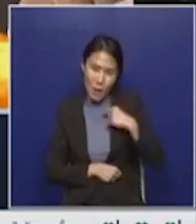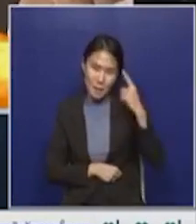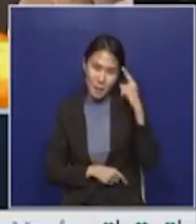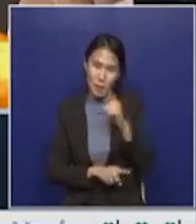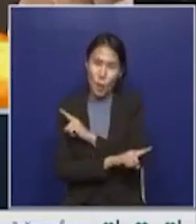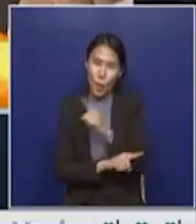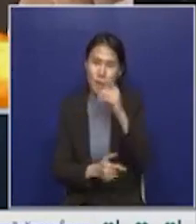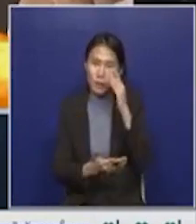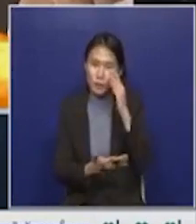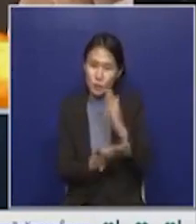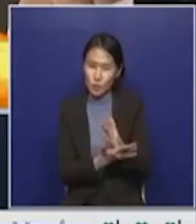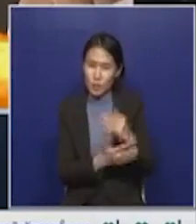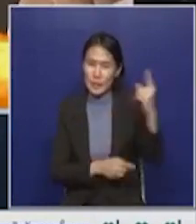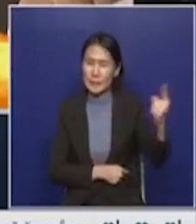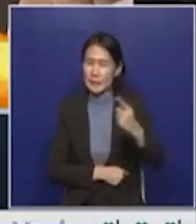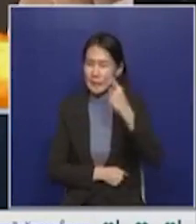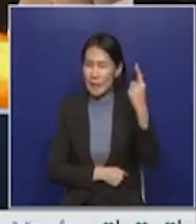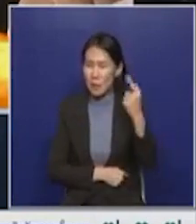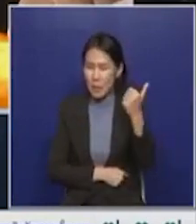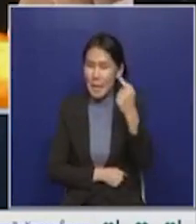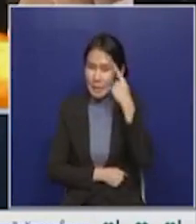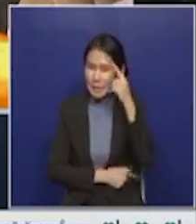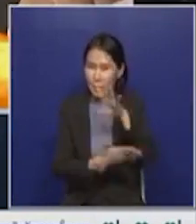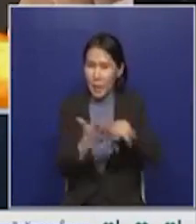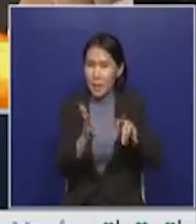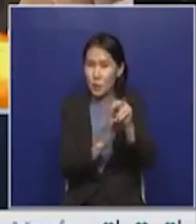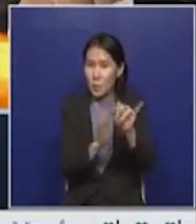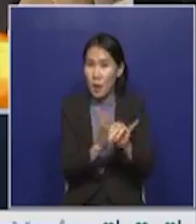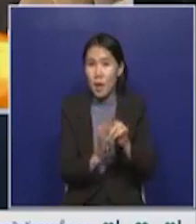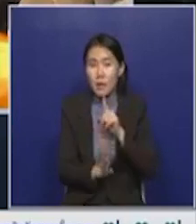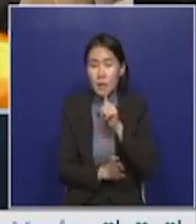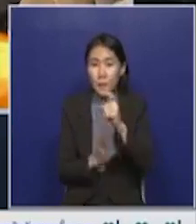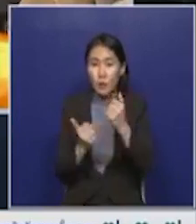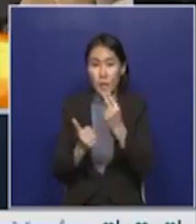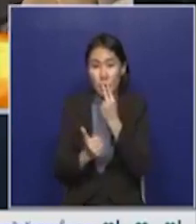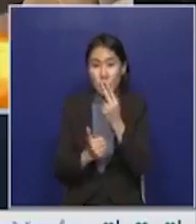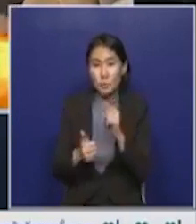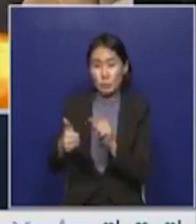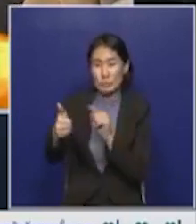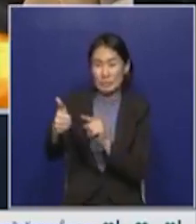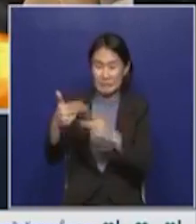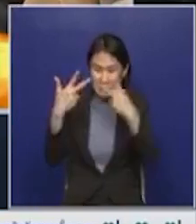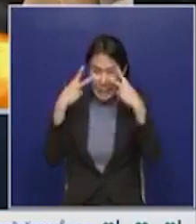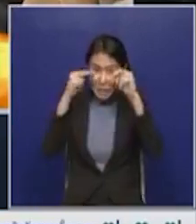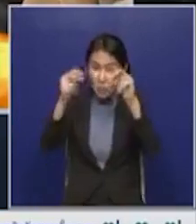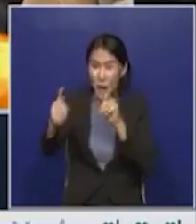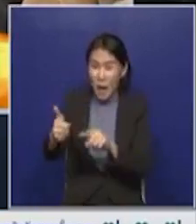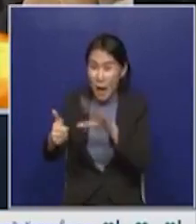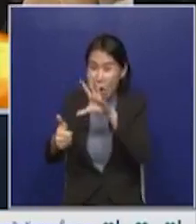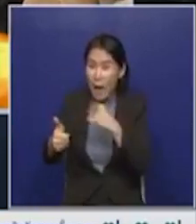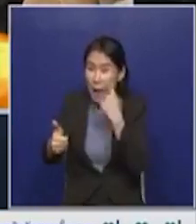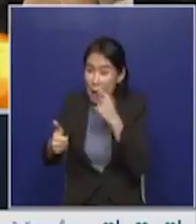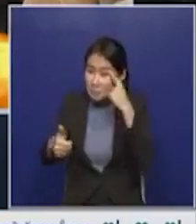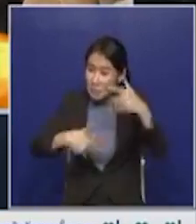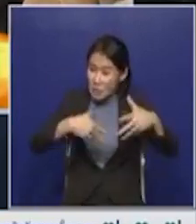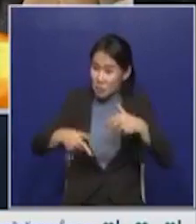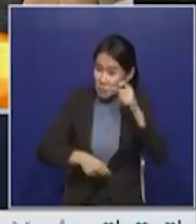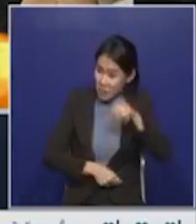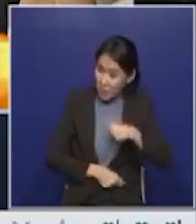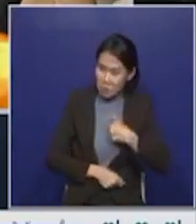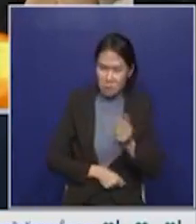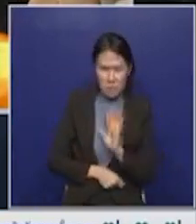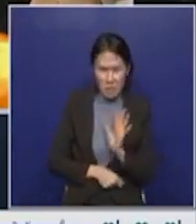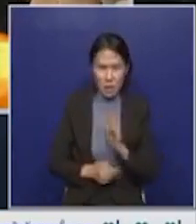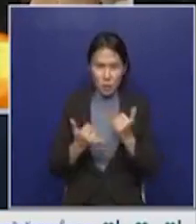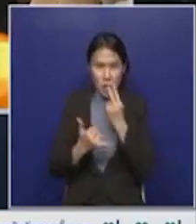วันหยุดเพื่อให้เที่ยวเป็นนักงานประจำและนี่หรือคือภาพของนายกที่มาจากไม่ได้มาจากประชาชนอย่างแท้จริงก็มีส่วนหนึ่ง